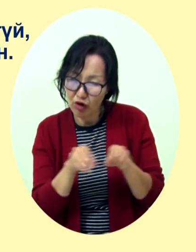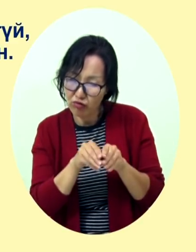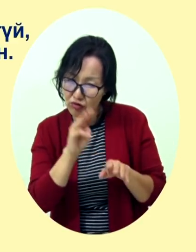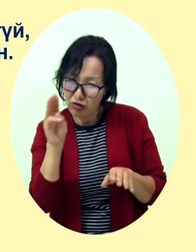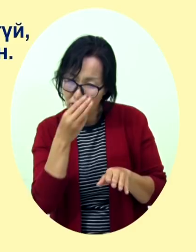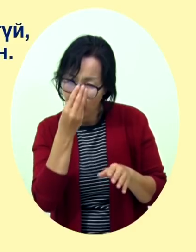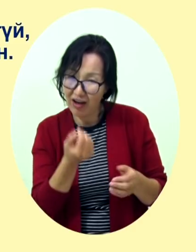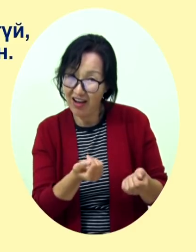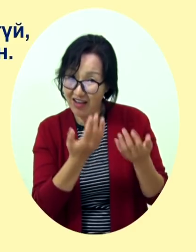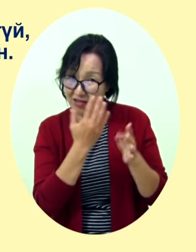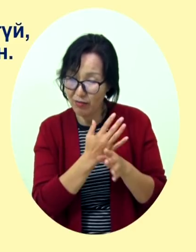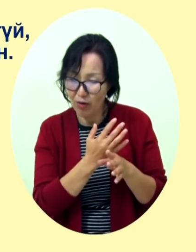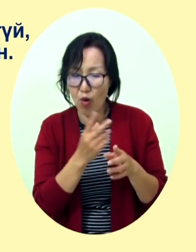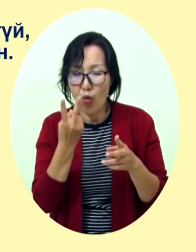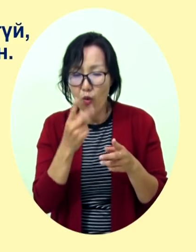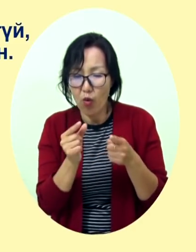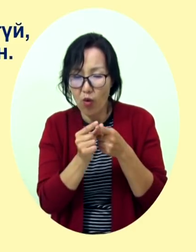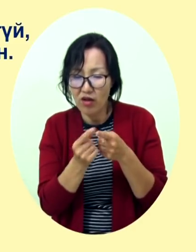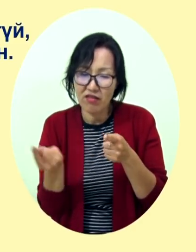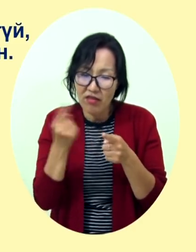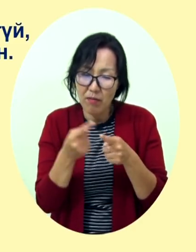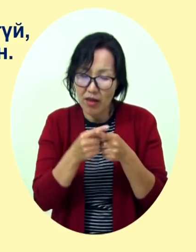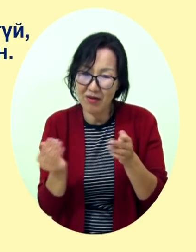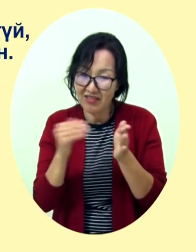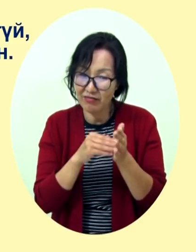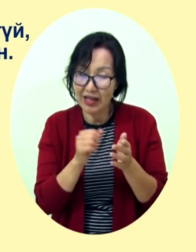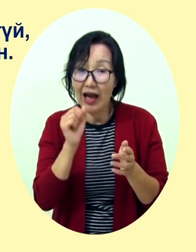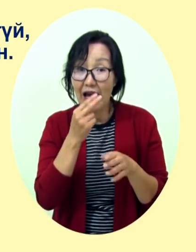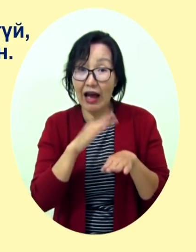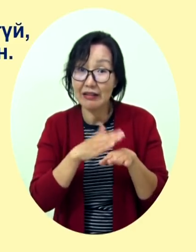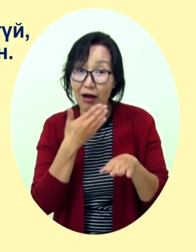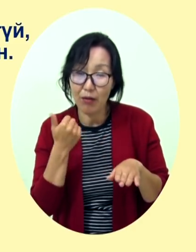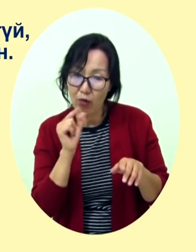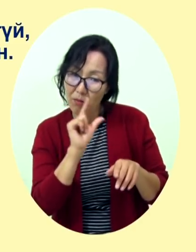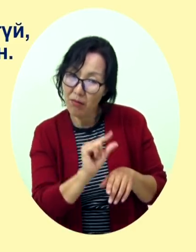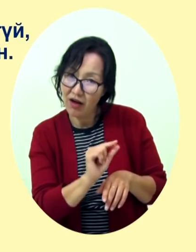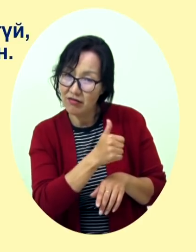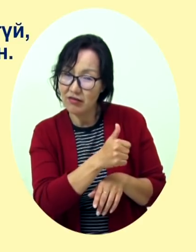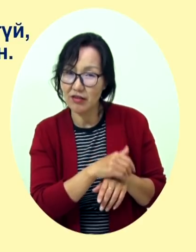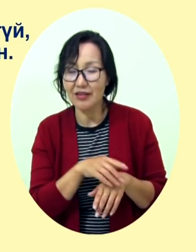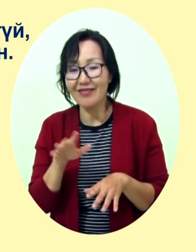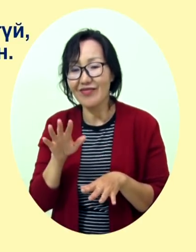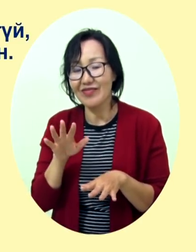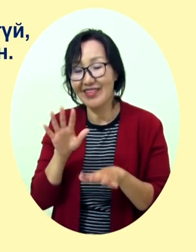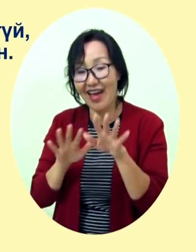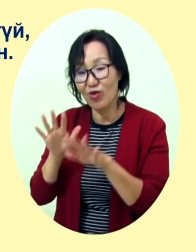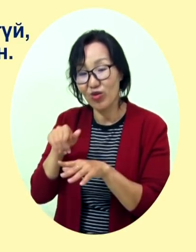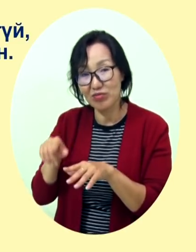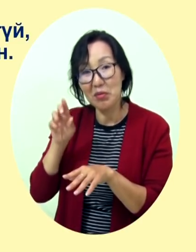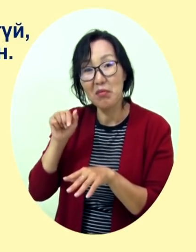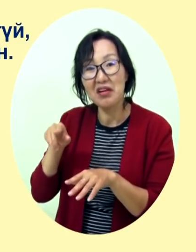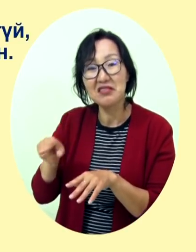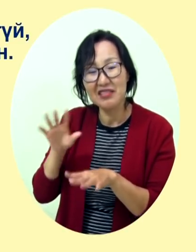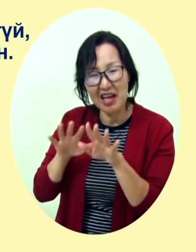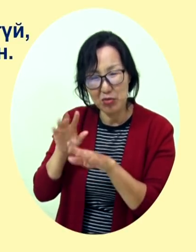байна. Үг давтсан алдаа баг гарчээ. За, найруулгын хувьд Бат маань их